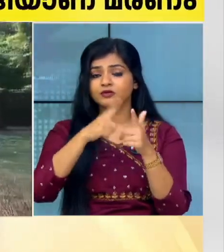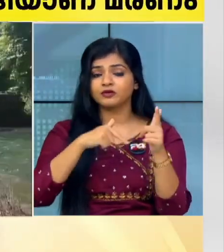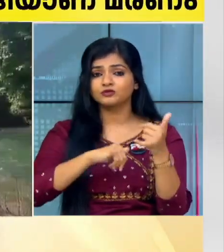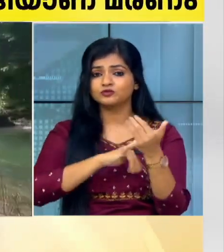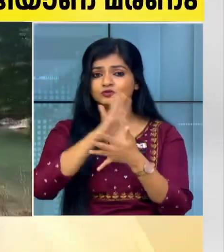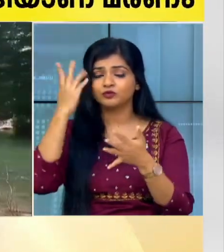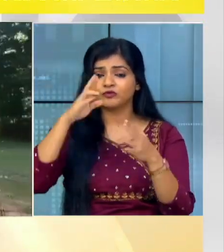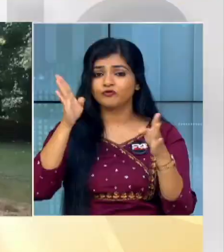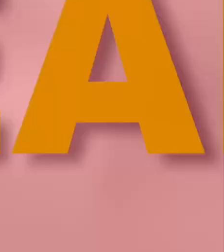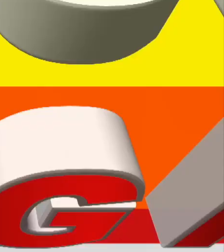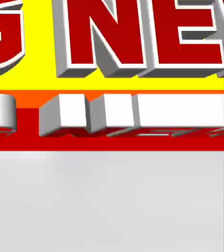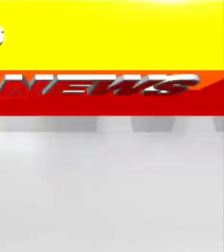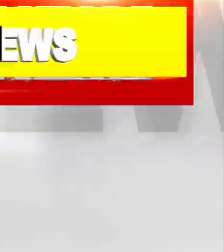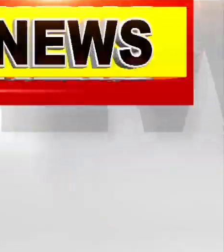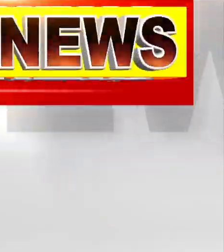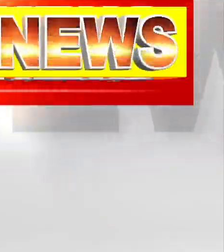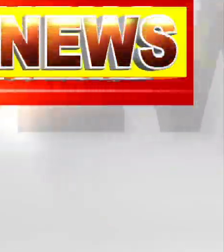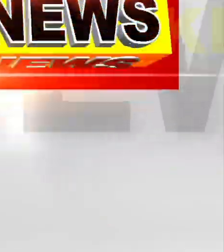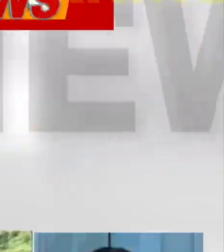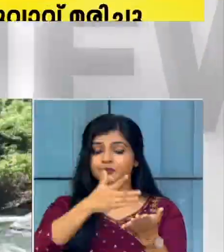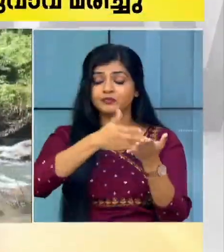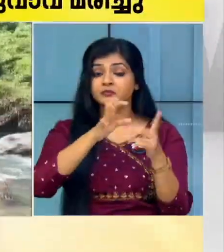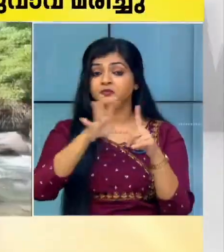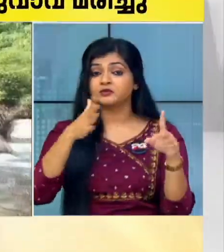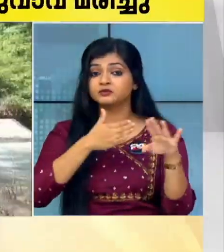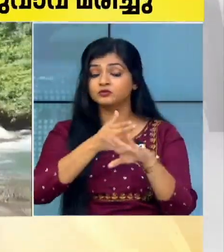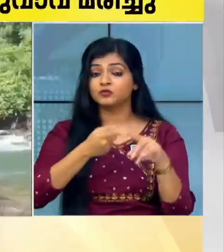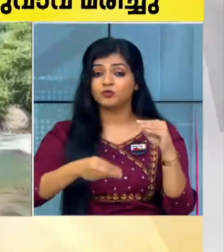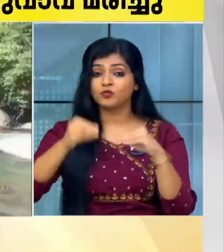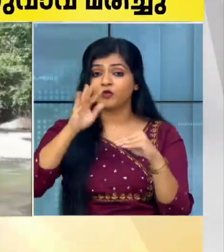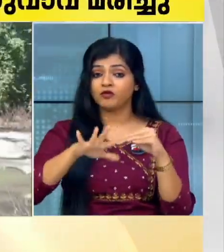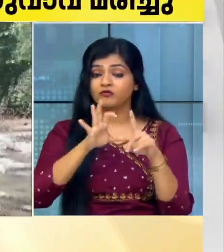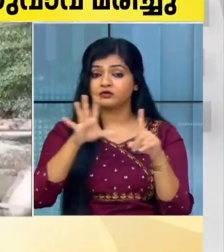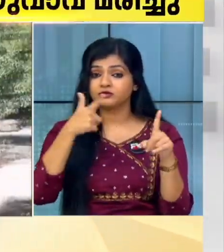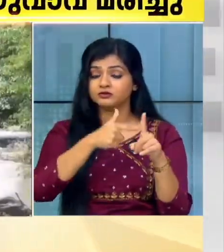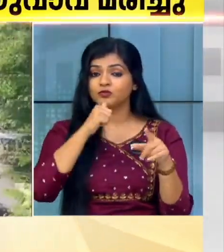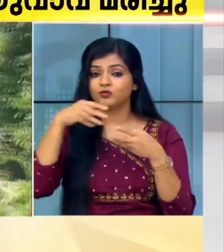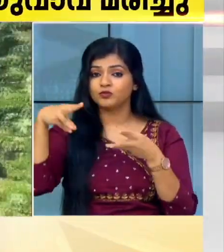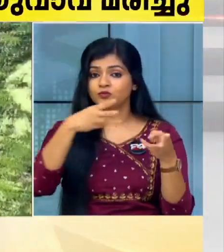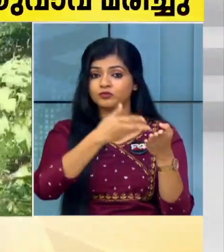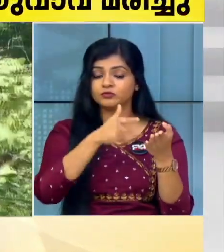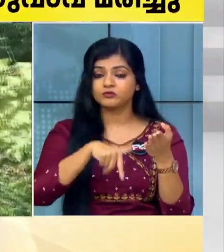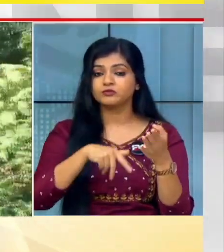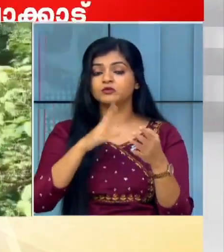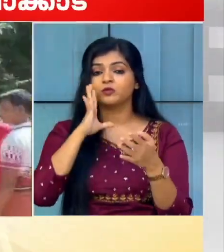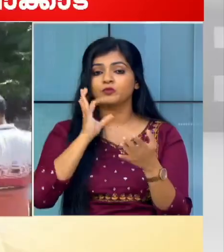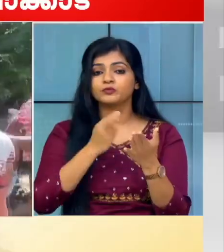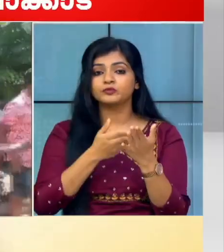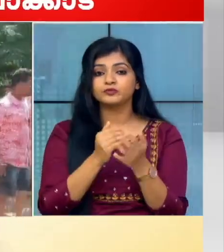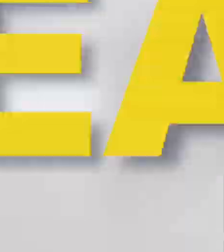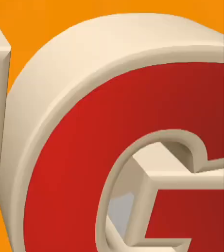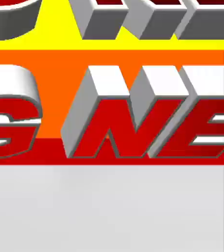കൂടിയാണ്. അതുകൊണ്ട് തന്നെ ധാരാളം ആളുകൾ ഈ ഭാഗത്തേക്ക് വരുന്നുണ്ട്. ഇതൊരു അപകടം കൂടി വിളിച്ചു വരുത്തുന്ന വെള്ളച്ചാട്ടമാണ് എന്നുള്ളതാണ് ഏറെ പ്രധാനപ്പെട്ട കാര്യം. സമീർ ബിൻ